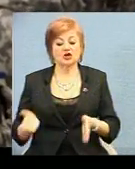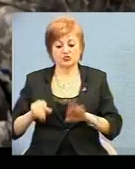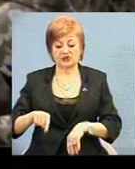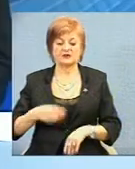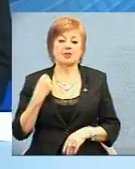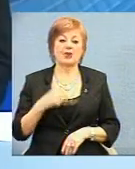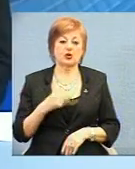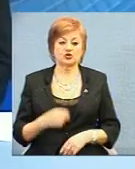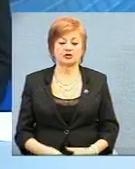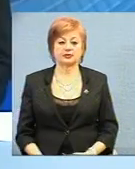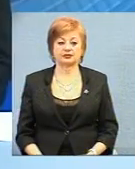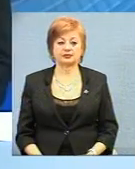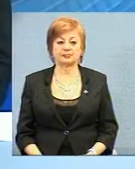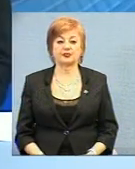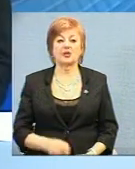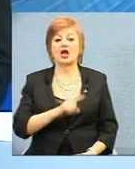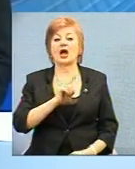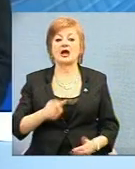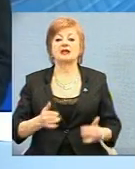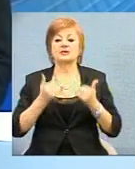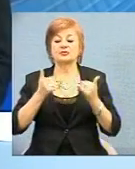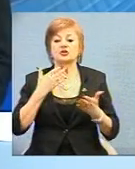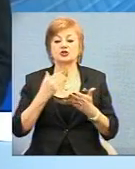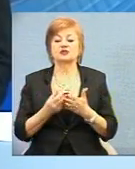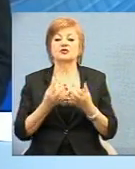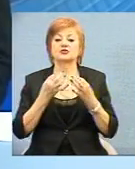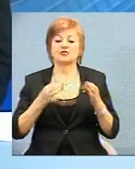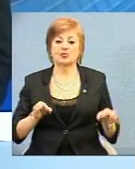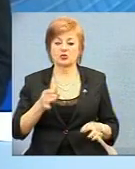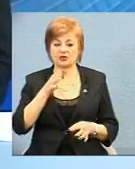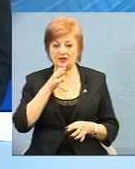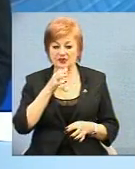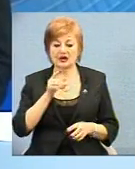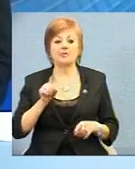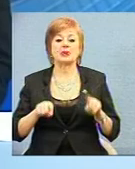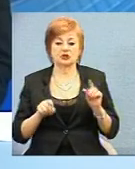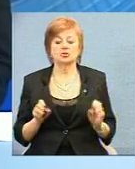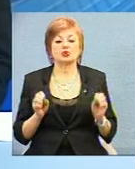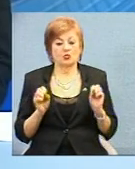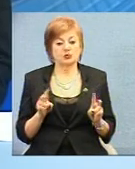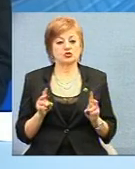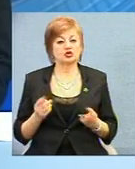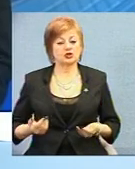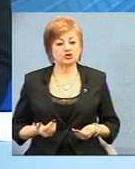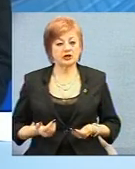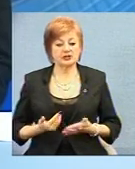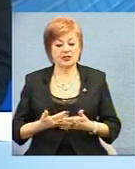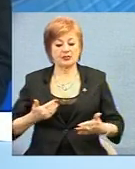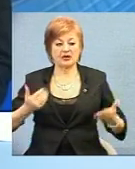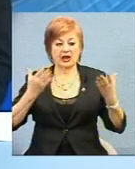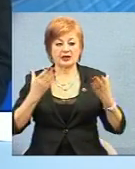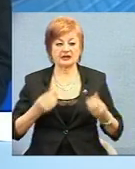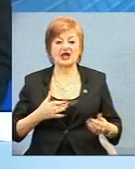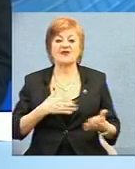Запоріжжі. Вони присвятили увесь вільний час безкорисливій допомозі, іноді ризикуючи життям. Напередодні Міжнародного